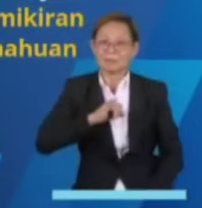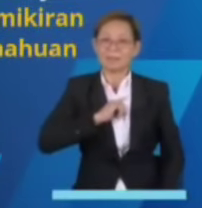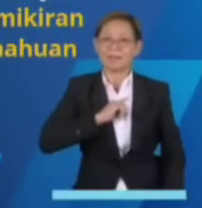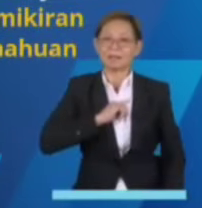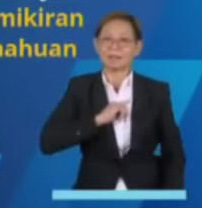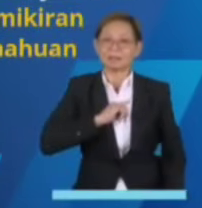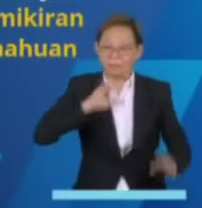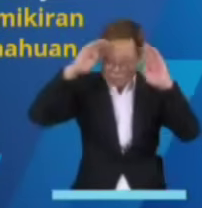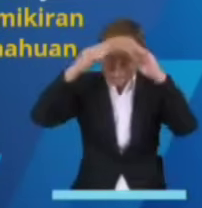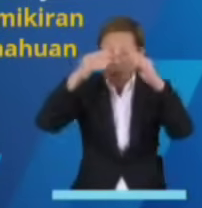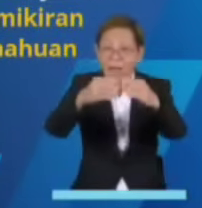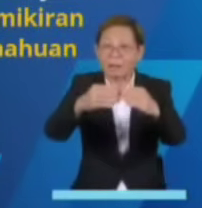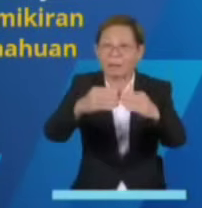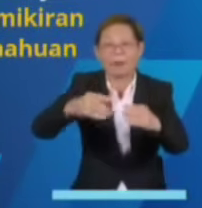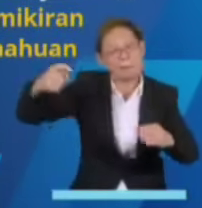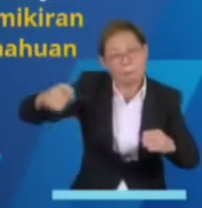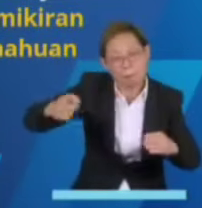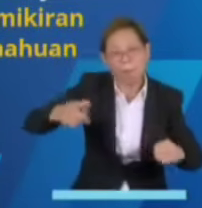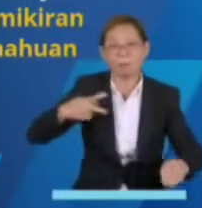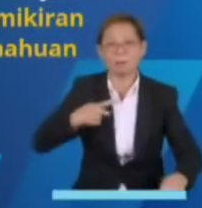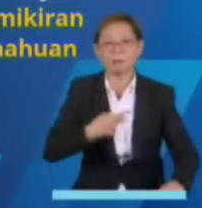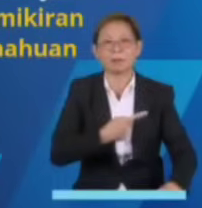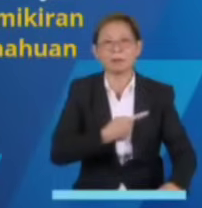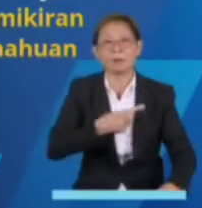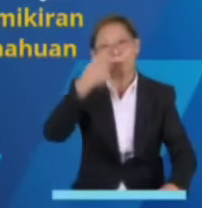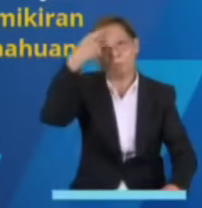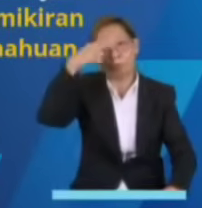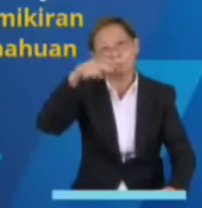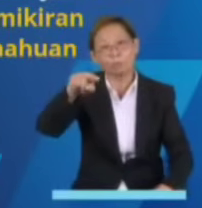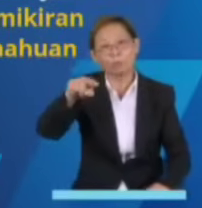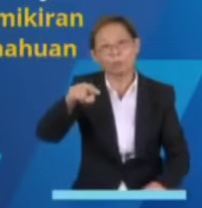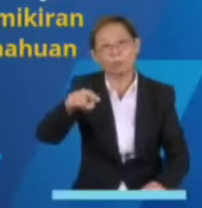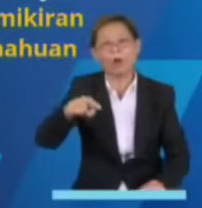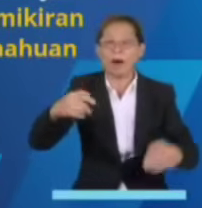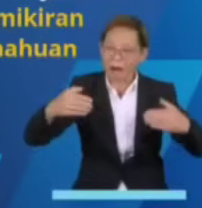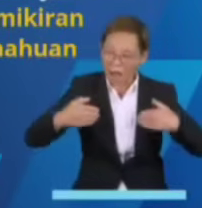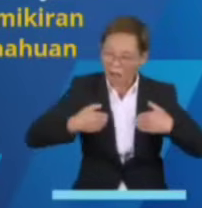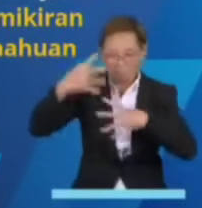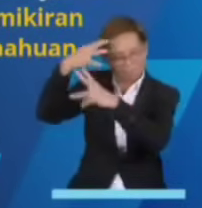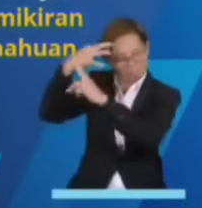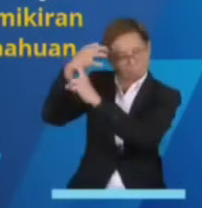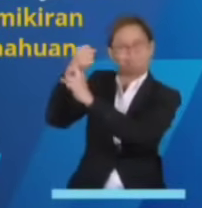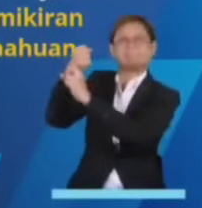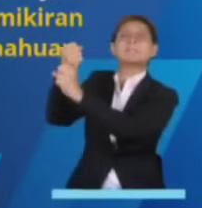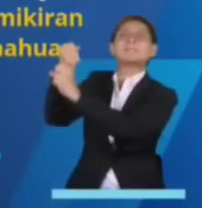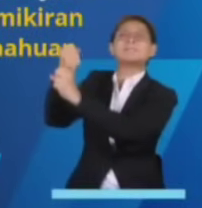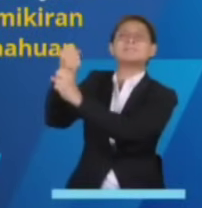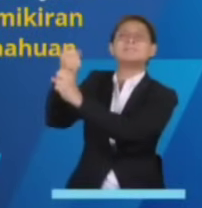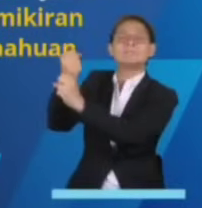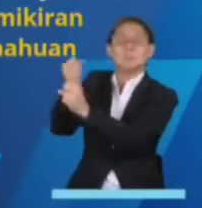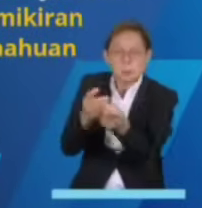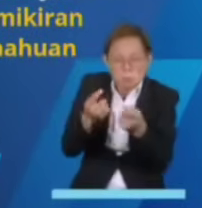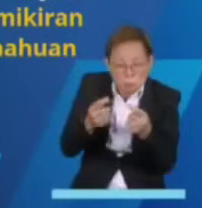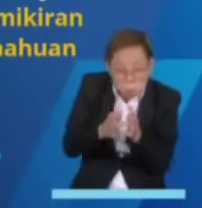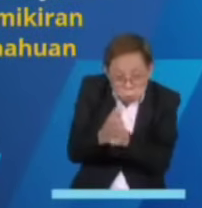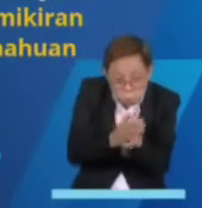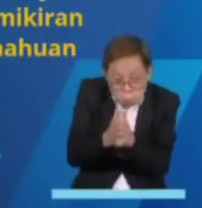Saya tekankan juga keperluan kita untuk punya tekad dan